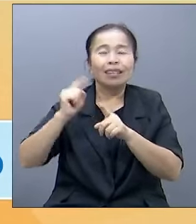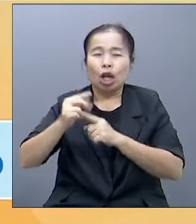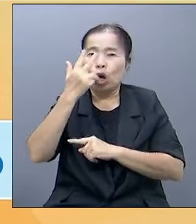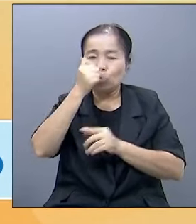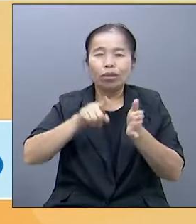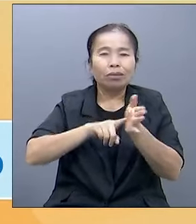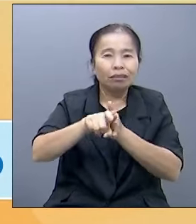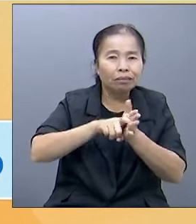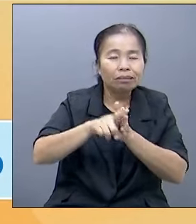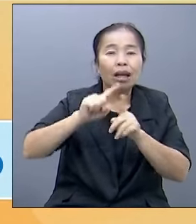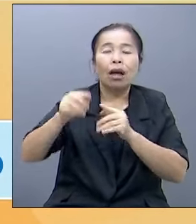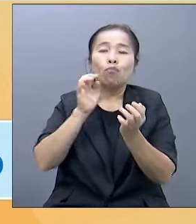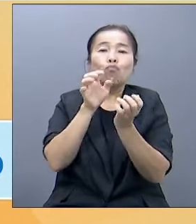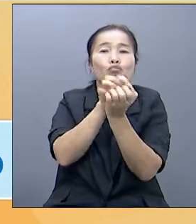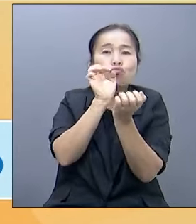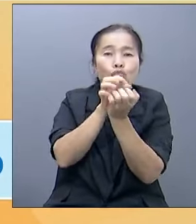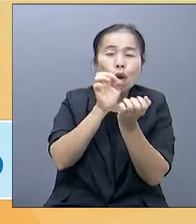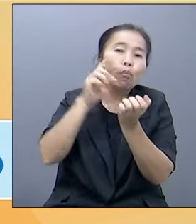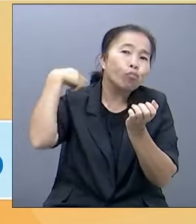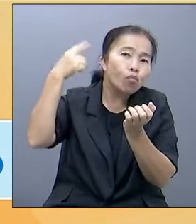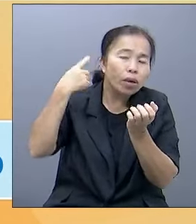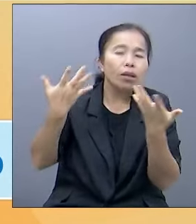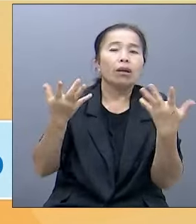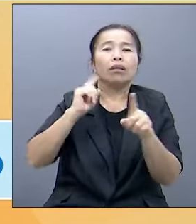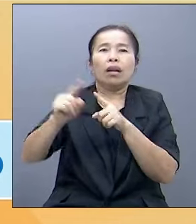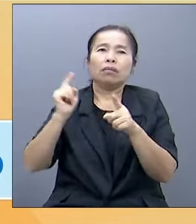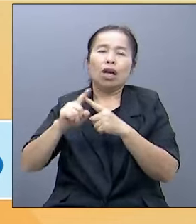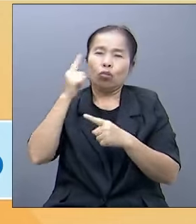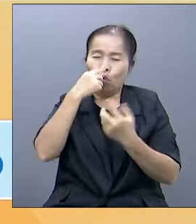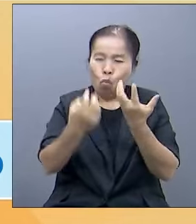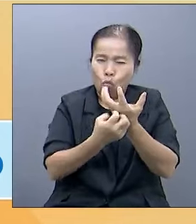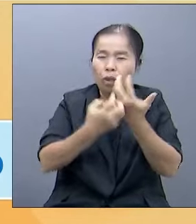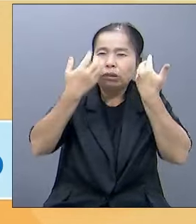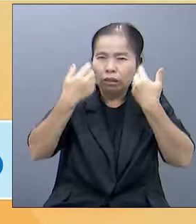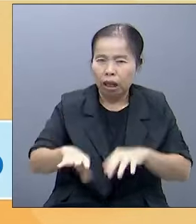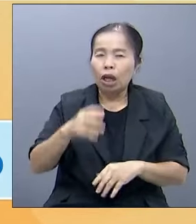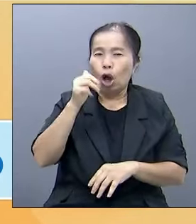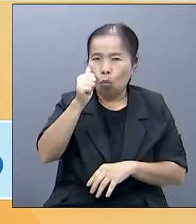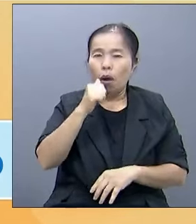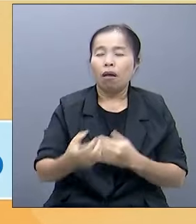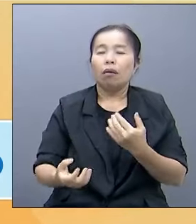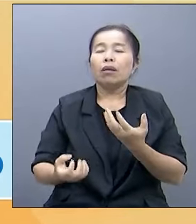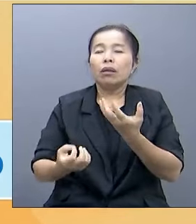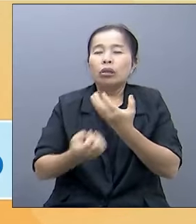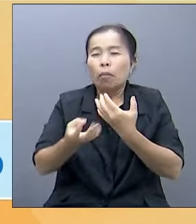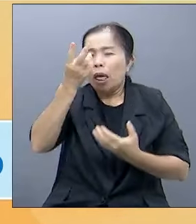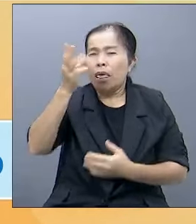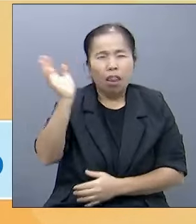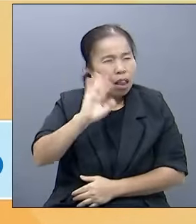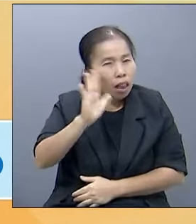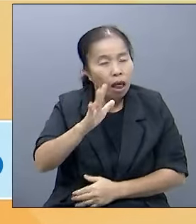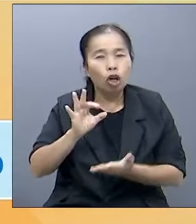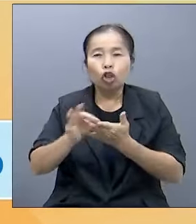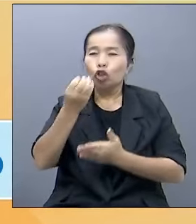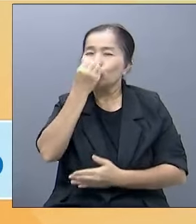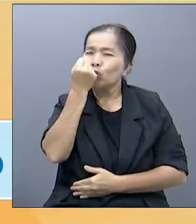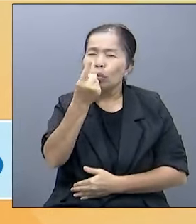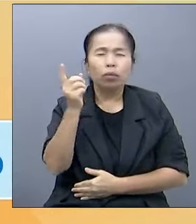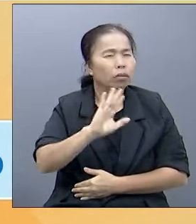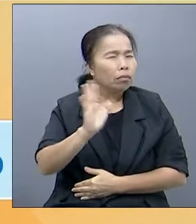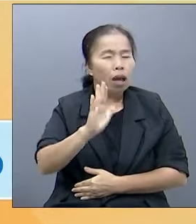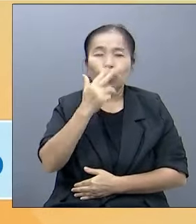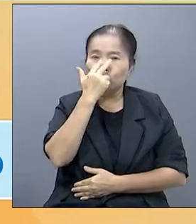ป็นหอยนางรมพวกเมนูหอยต่างๆเนี่ยก็ต้องลวกให้ดีซื้อจากแหล่งที่สะอาดแล้วก็ไว้ใจได้ ค่ะช่วงนี้เนาะกินอะไรก็ต้องระมัดระ